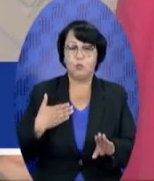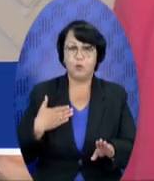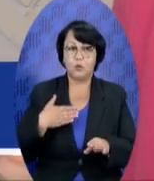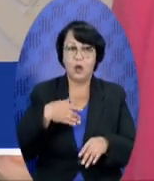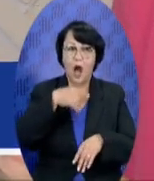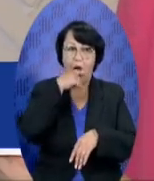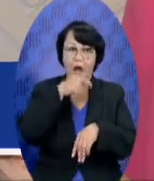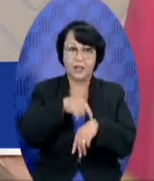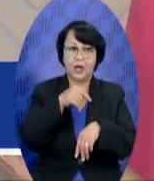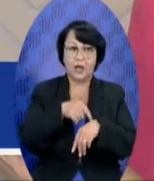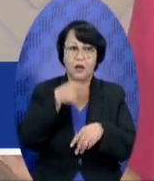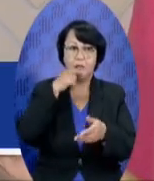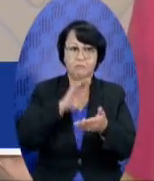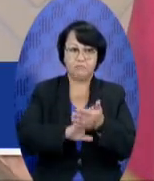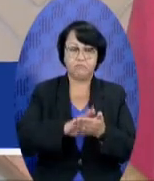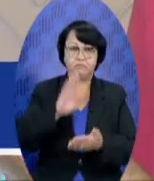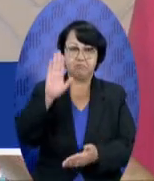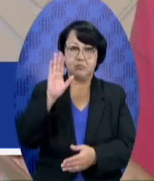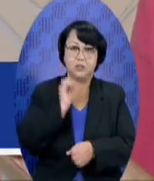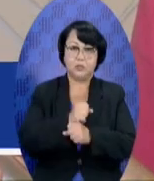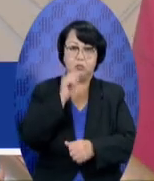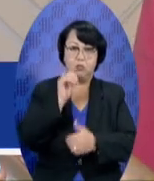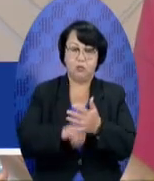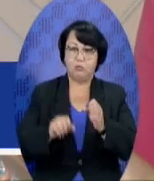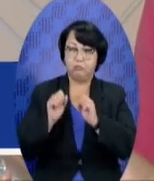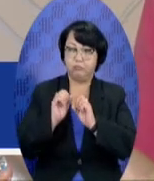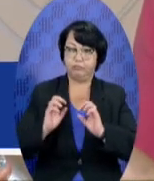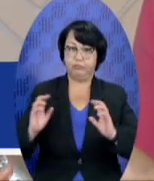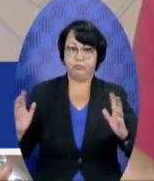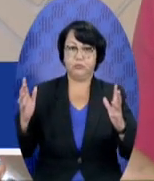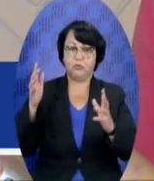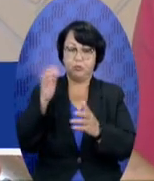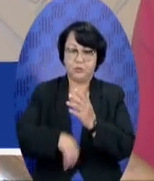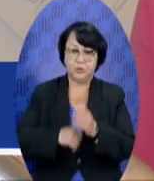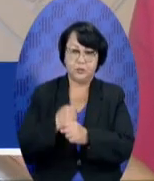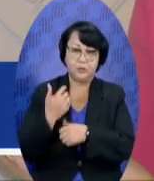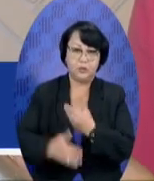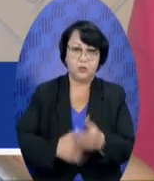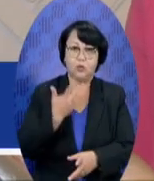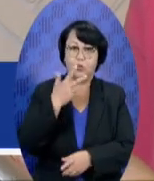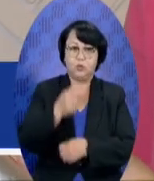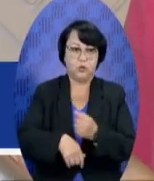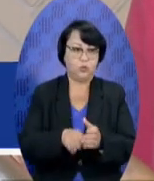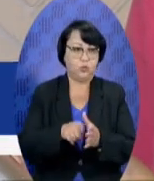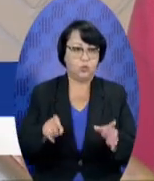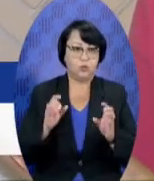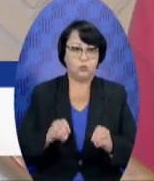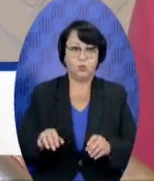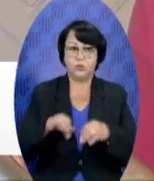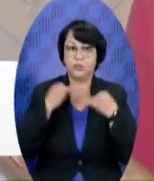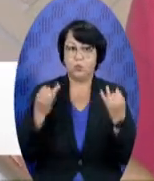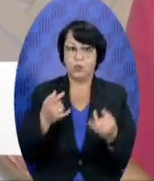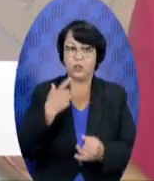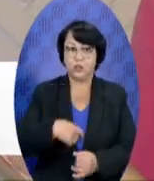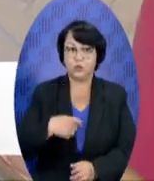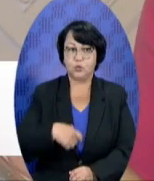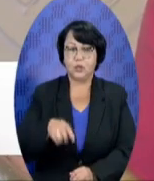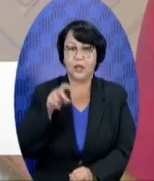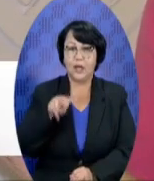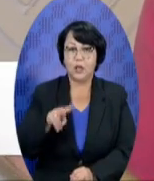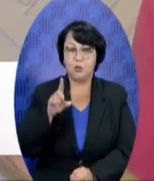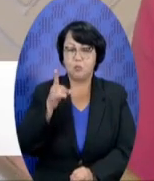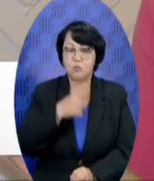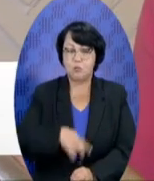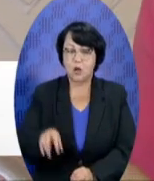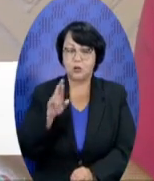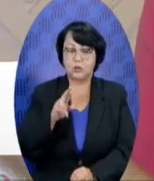одоо ингээ 30 дахь жил өргө орлоо л доо. За манай улсын хурлын гишүүн ил болд бид хоёр бол тэр бага хурлын